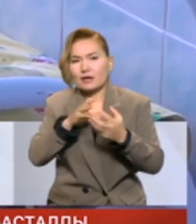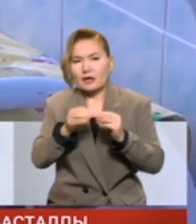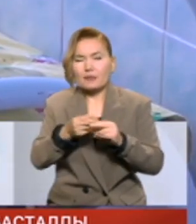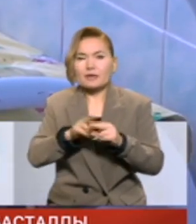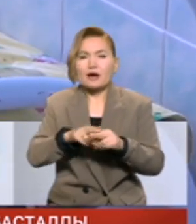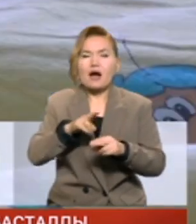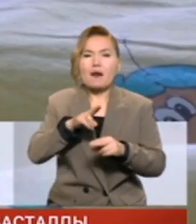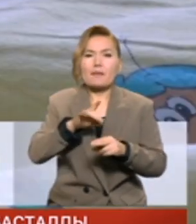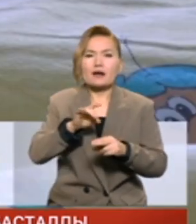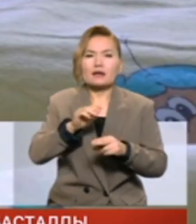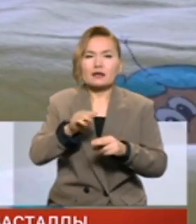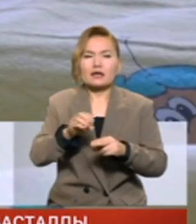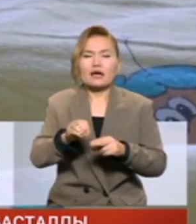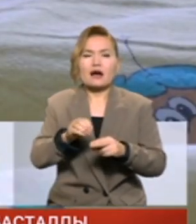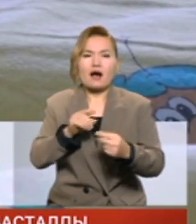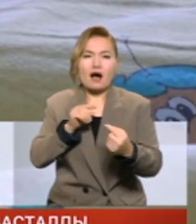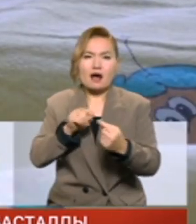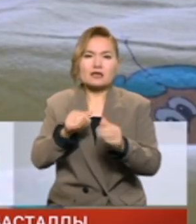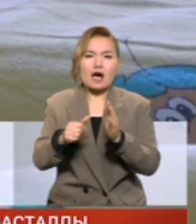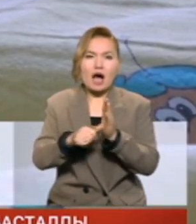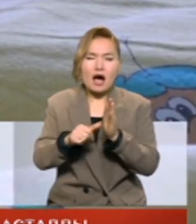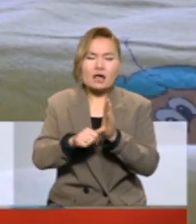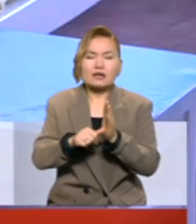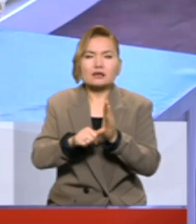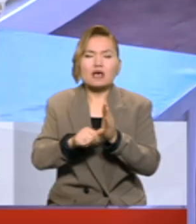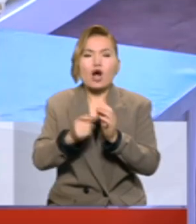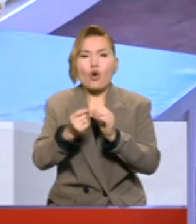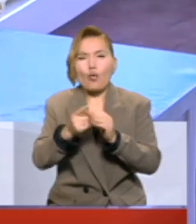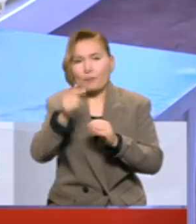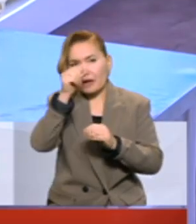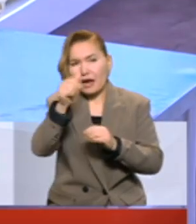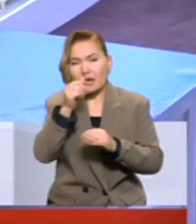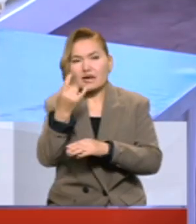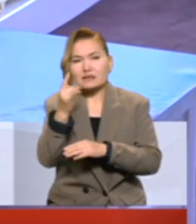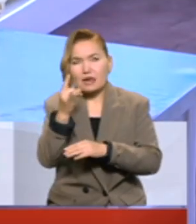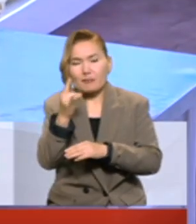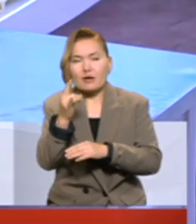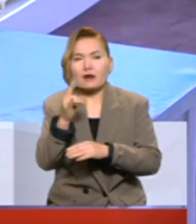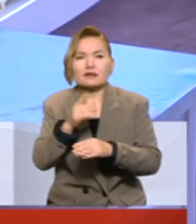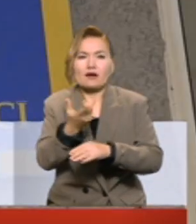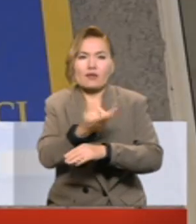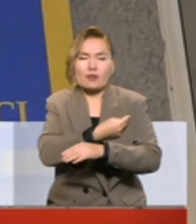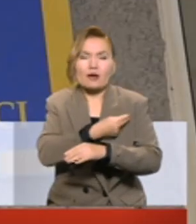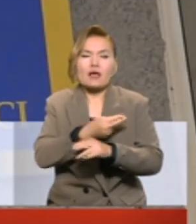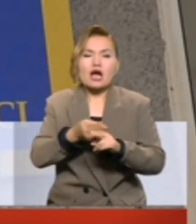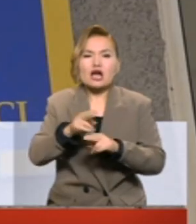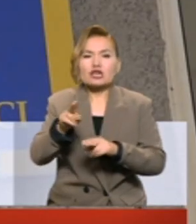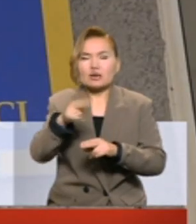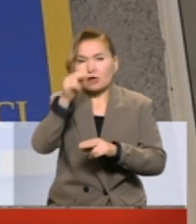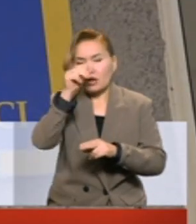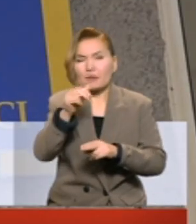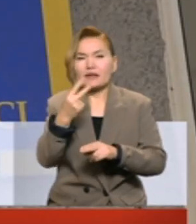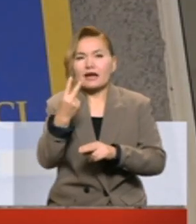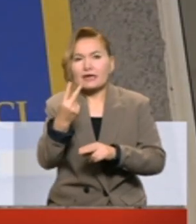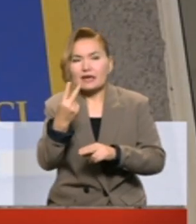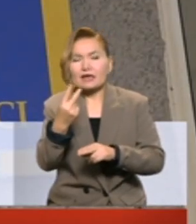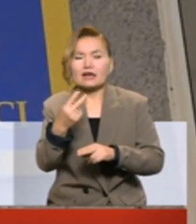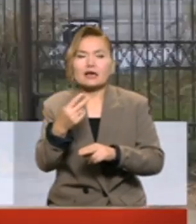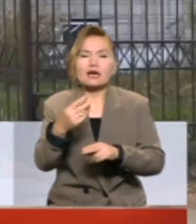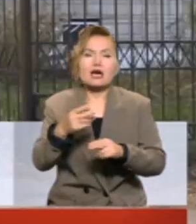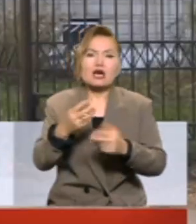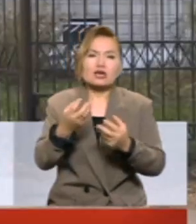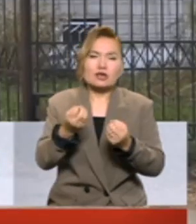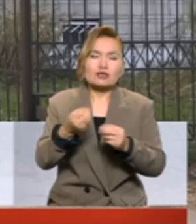және паротитке қарсы 6 және 11 айлық сәбилерге, ал желтоқсаннан бастап 2 және 4 жастағы балаларды